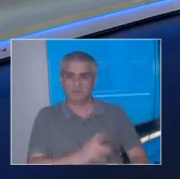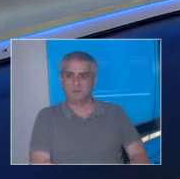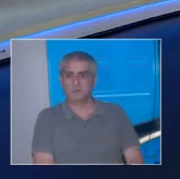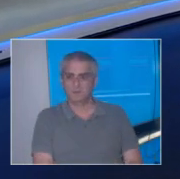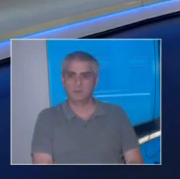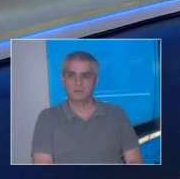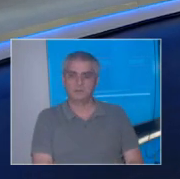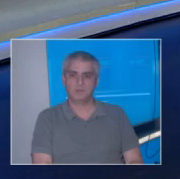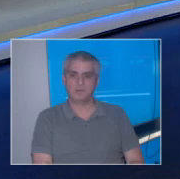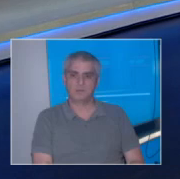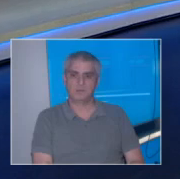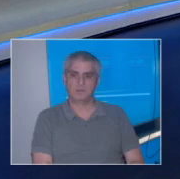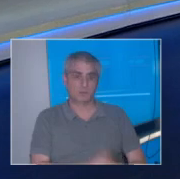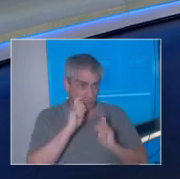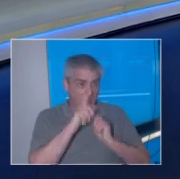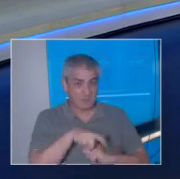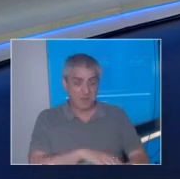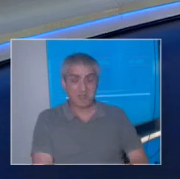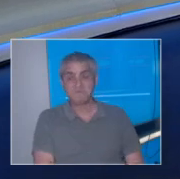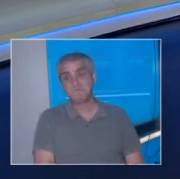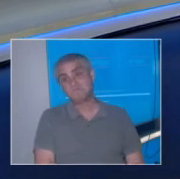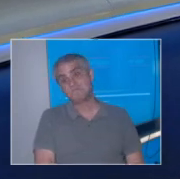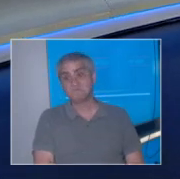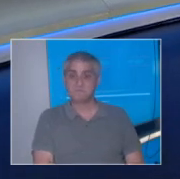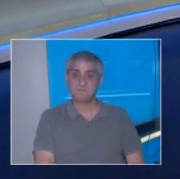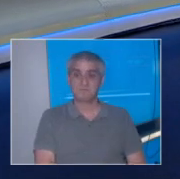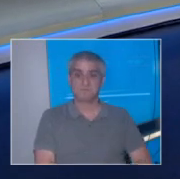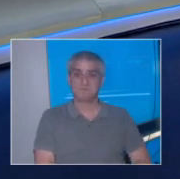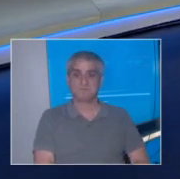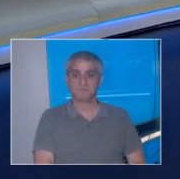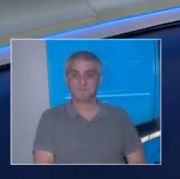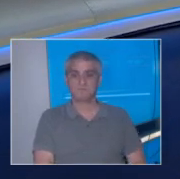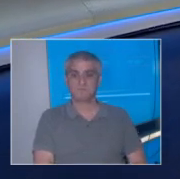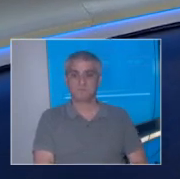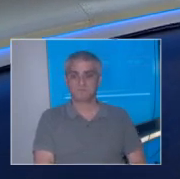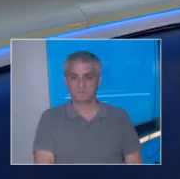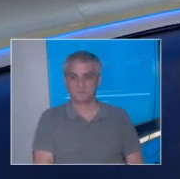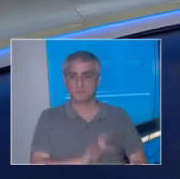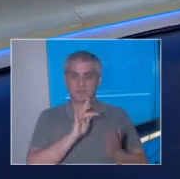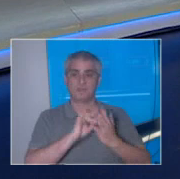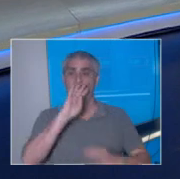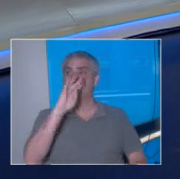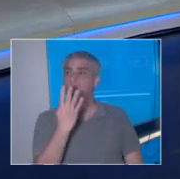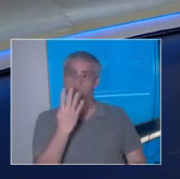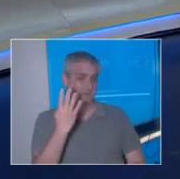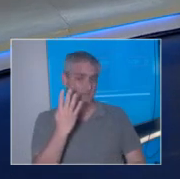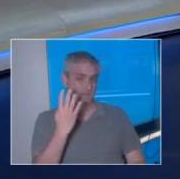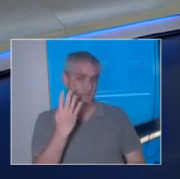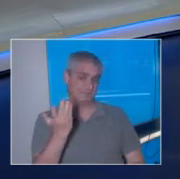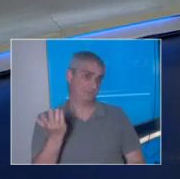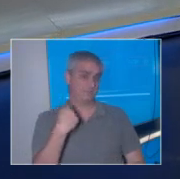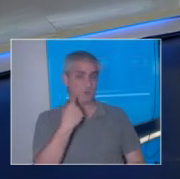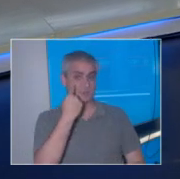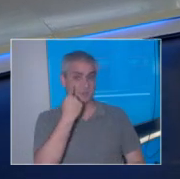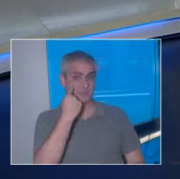סומכים עליהם. אתה חושב? אפשרות. אז הנה, הגענו למקום הרביעי. הבה